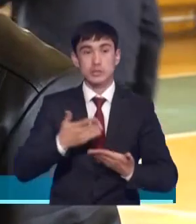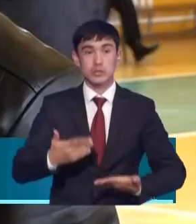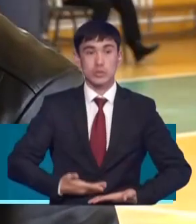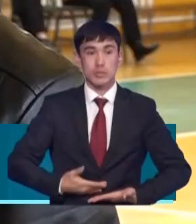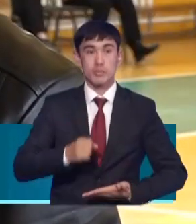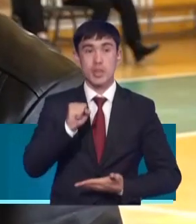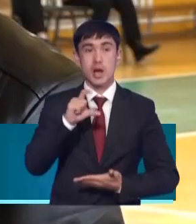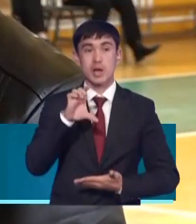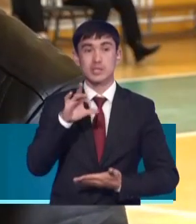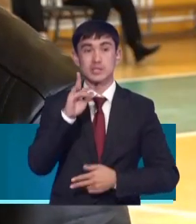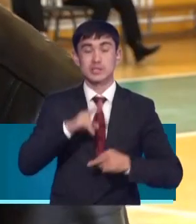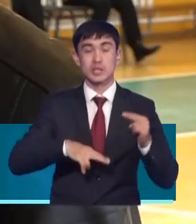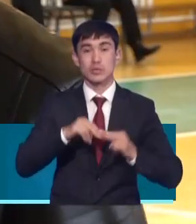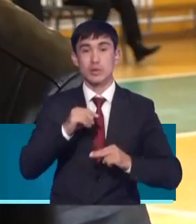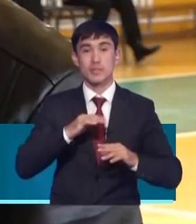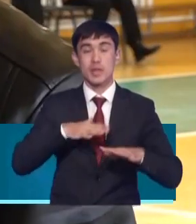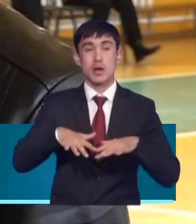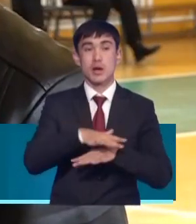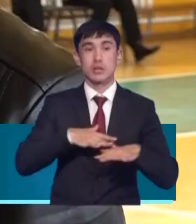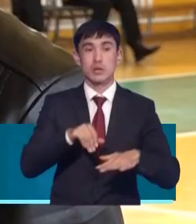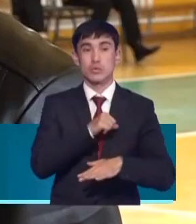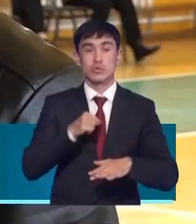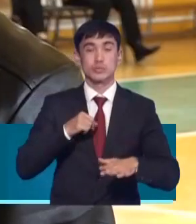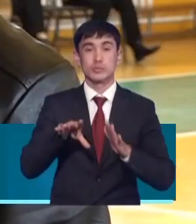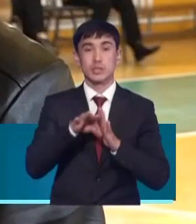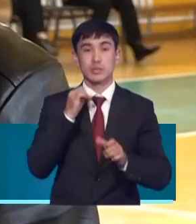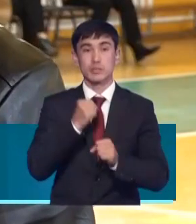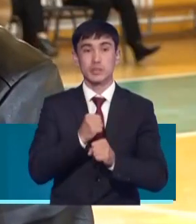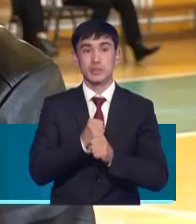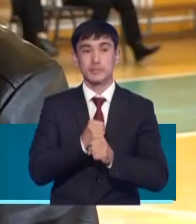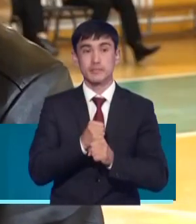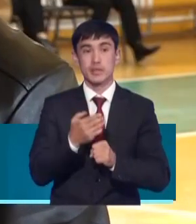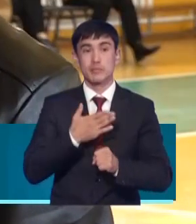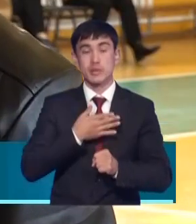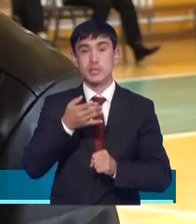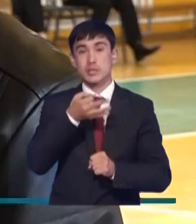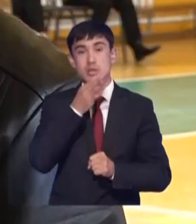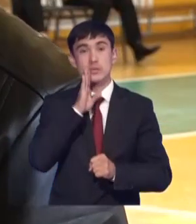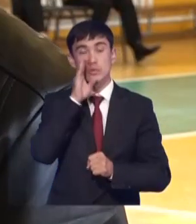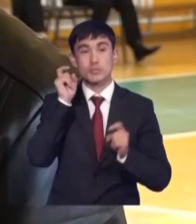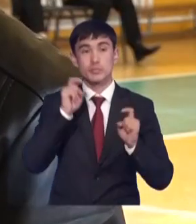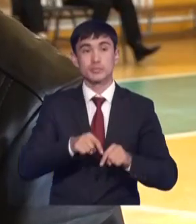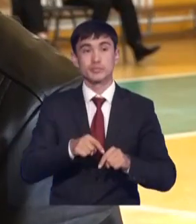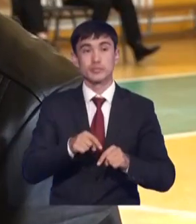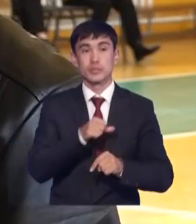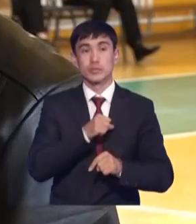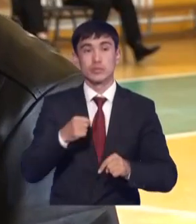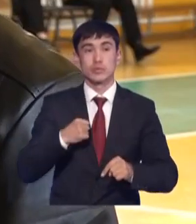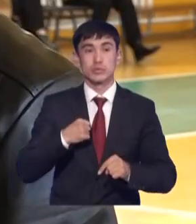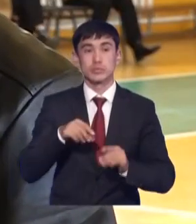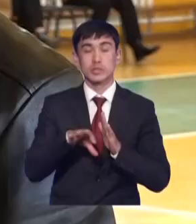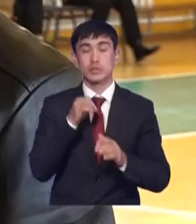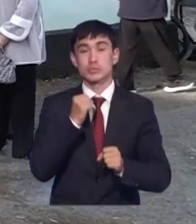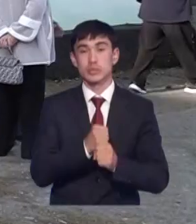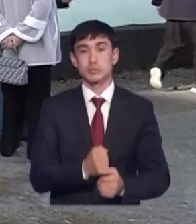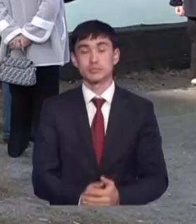Аяс Салға халқа өз таңдауын беріпті. Мен таңертең ерте тұрып осы өз таңдауым